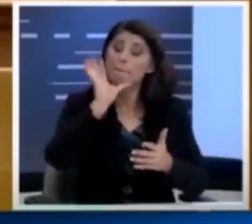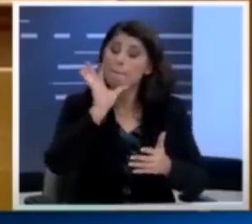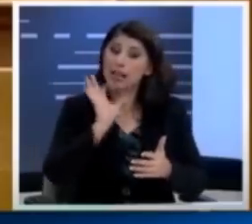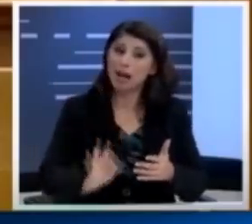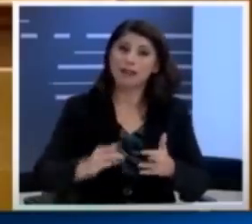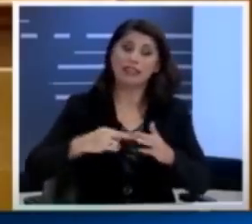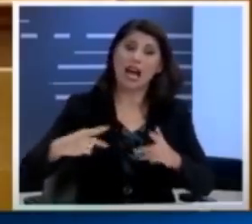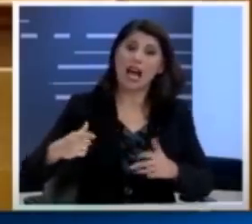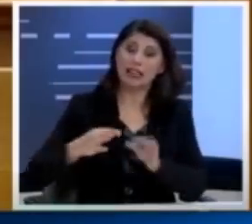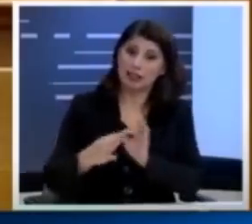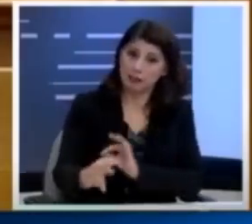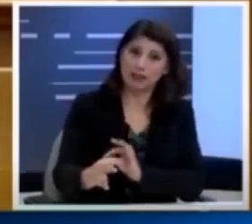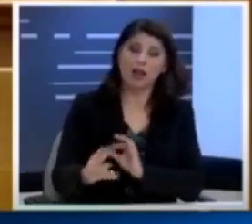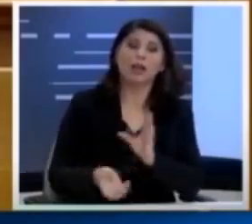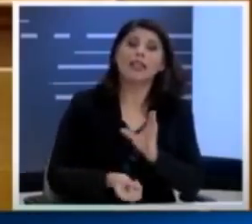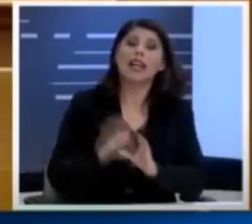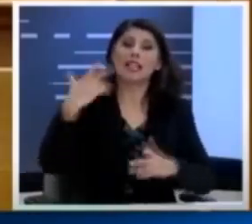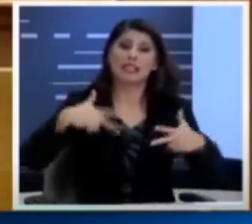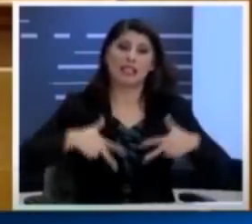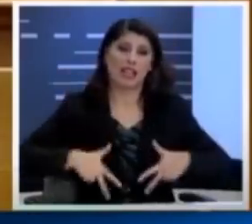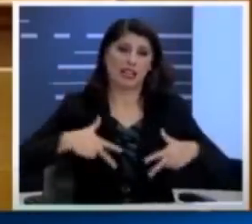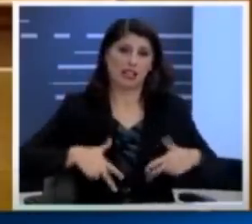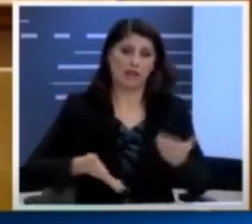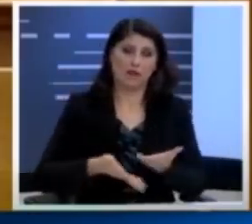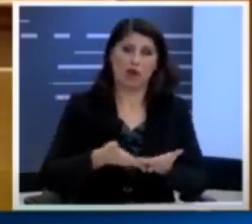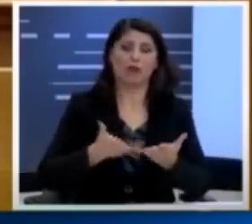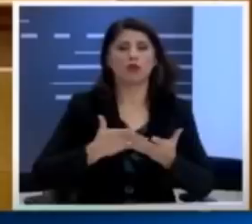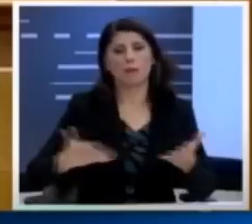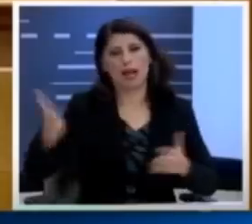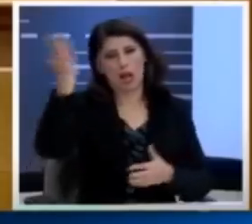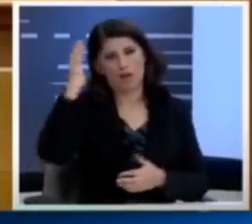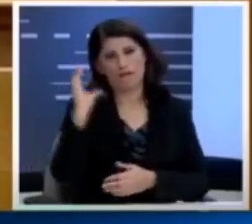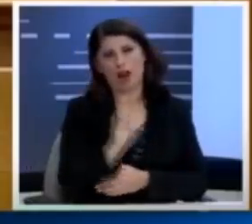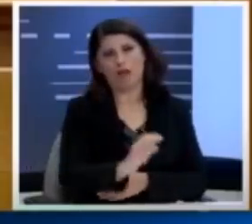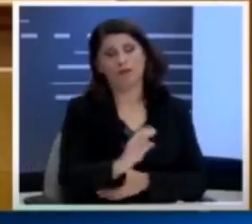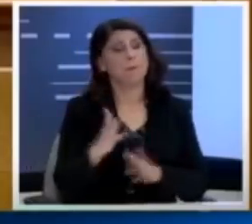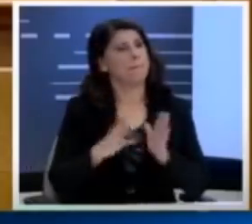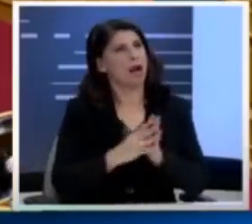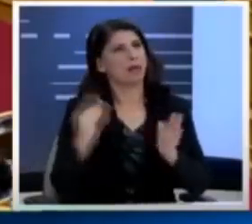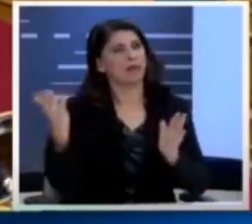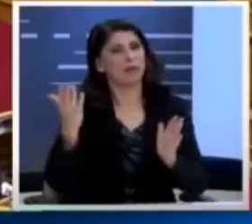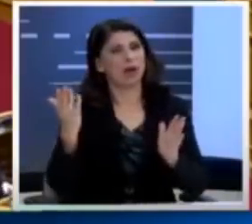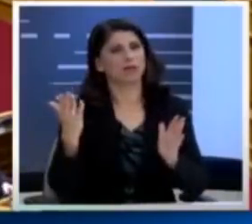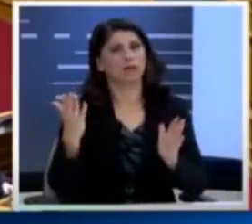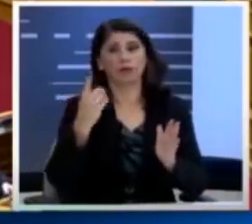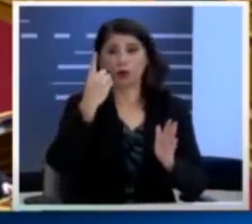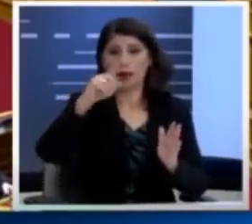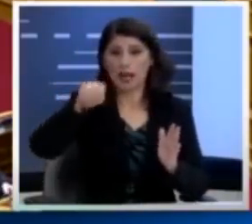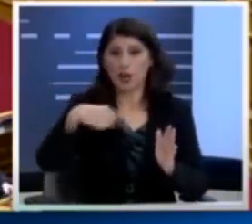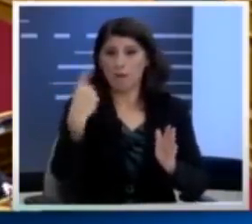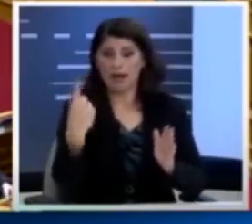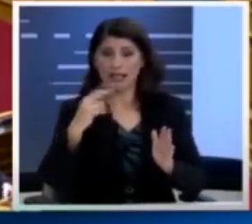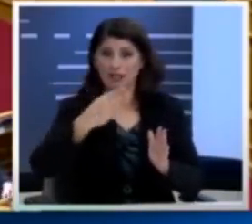πραγματικά αντίμετρα νέας κρατικής βοήθειας στο μεγάλο κεφάλαιο. Όπως για παράδειγμα το